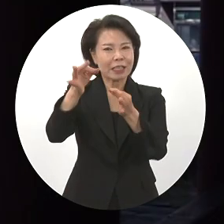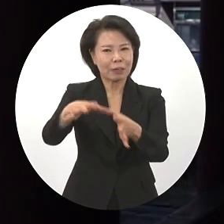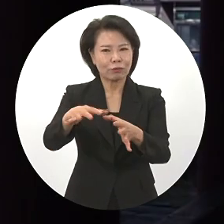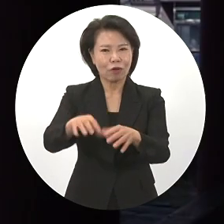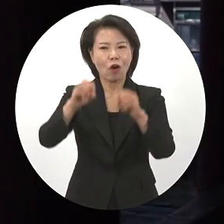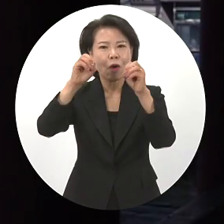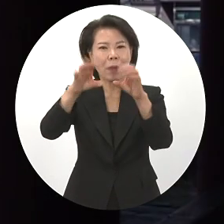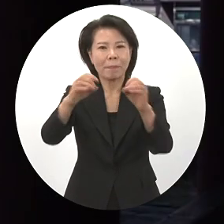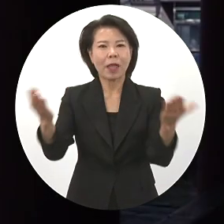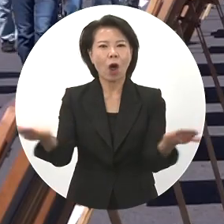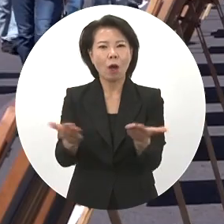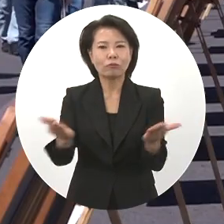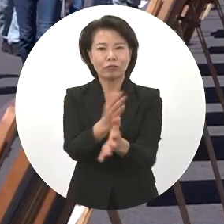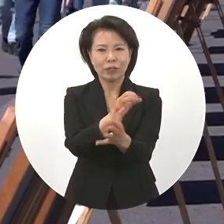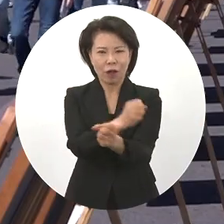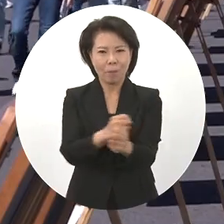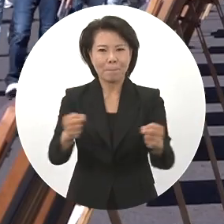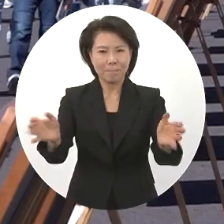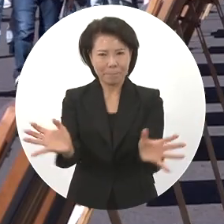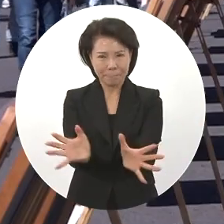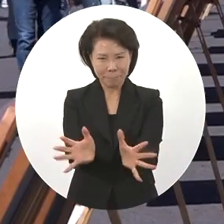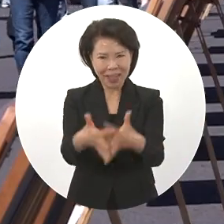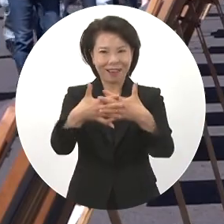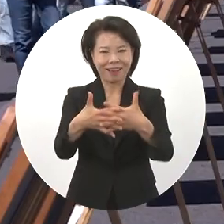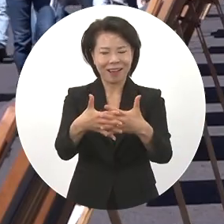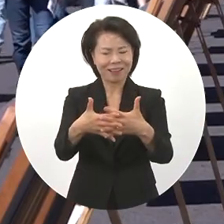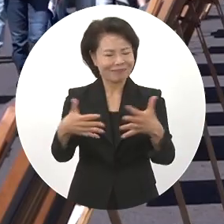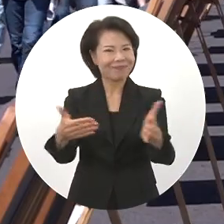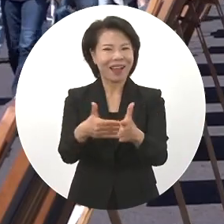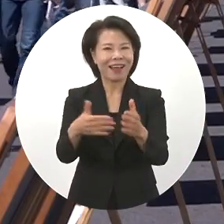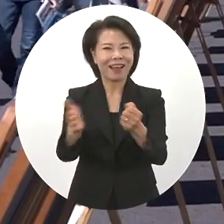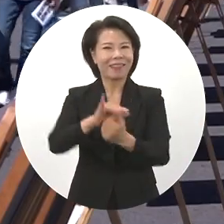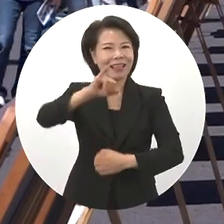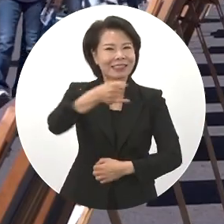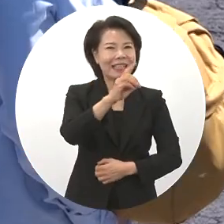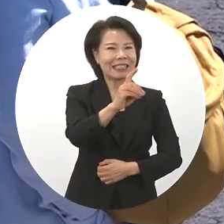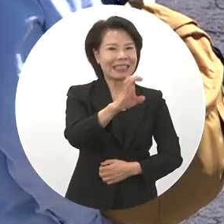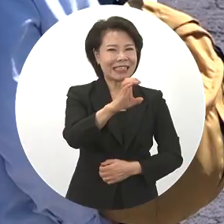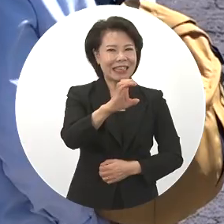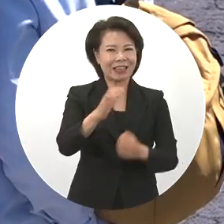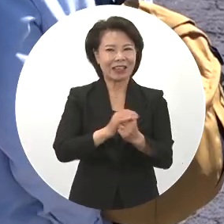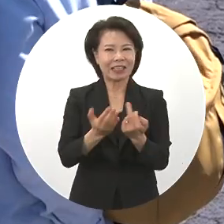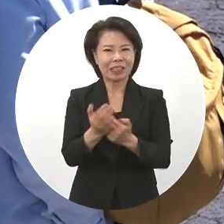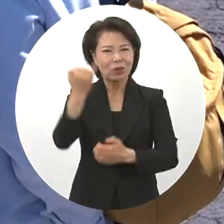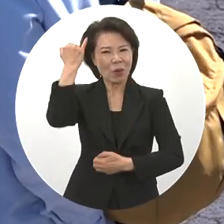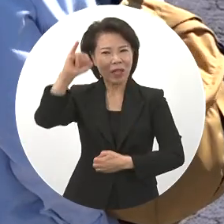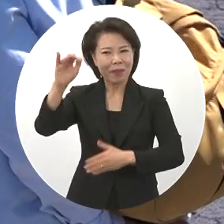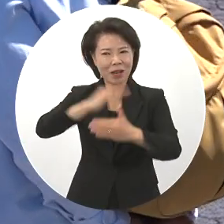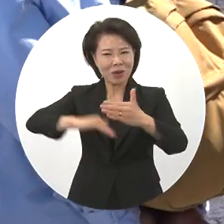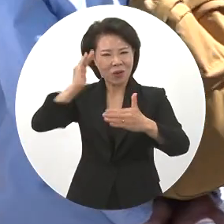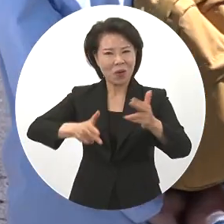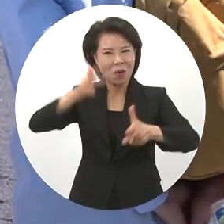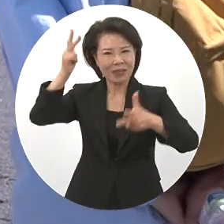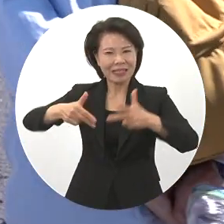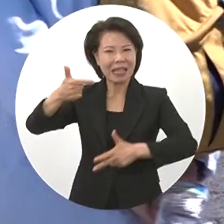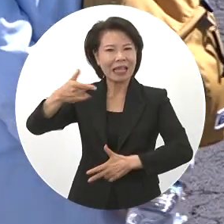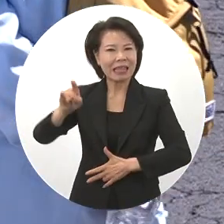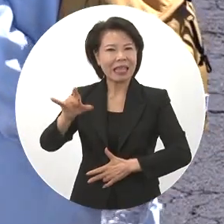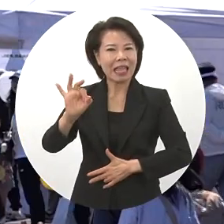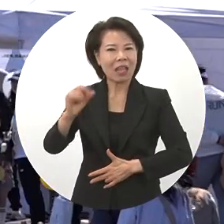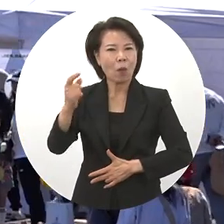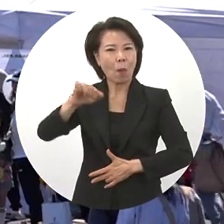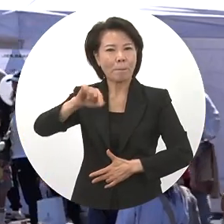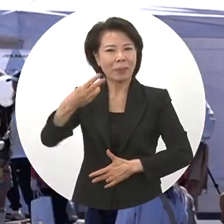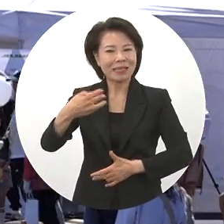기부 캠페인 업무 협약도 체결됐는데요. JDC, 제주도개발공사,